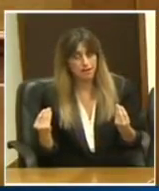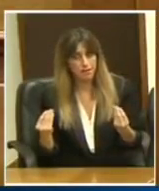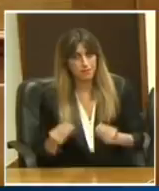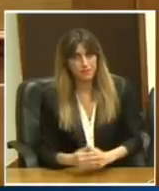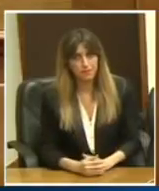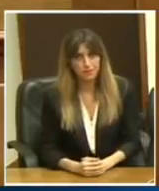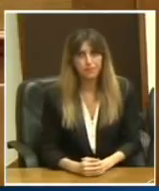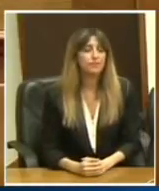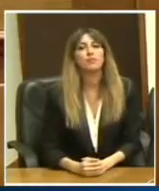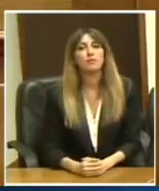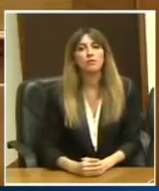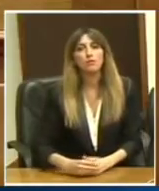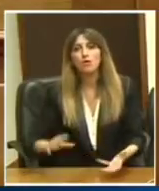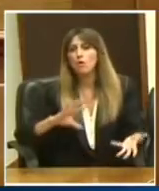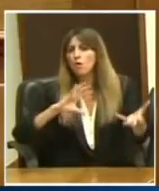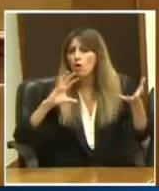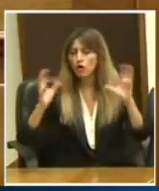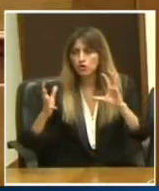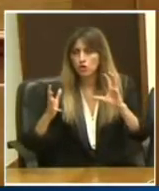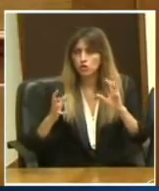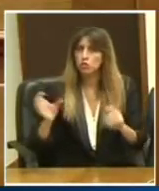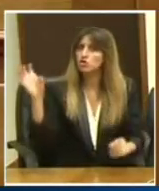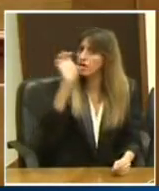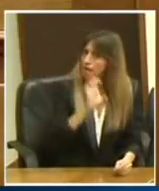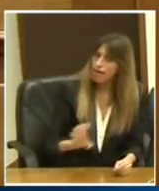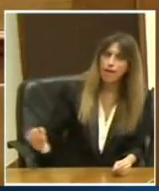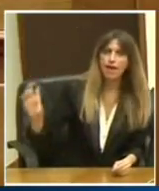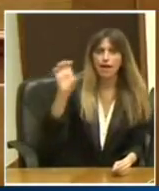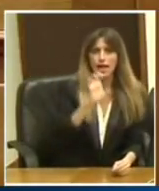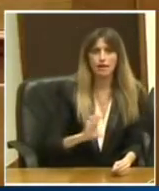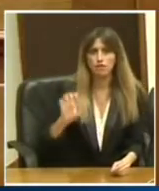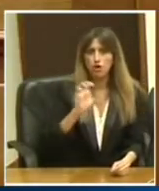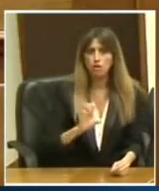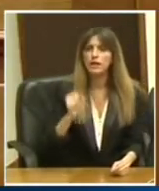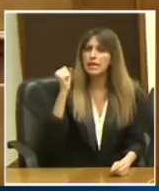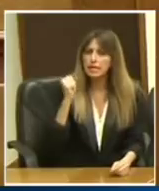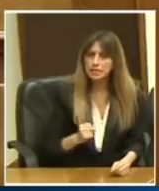κοινή γνώμη και η ευρωπαϊκή κοινή γνώμη, αλλά βεβαίως και οι εταίροι μας,